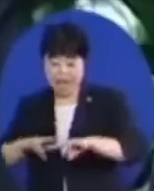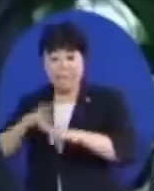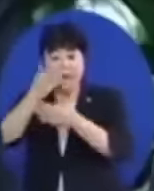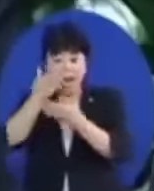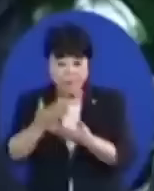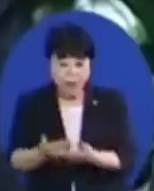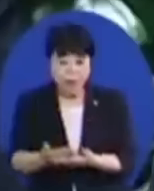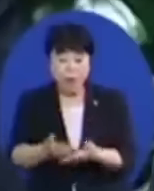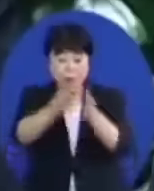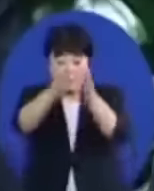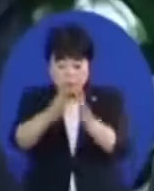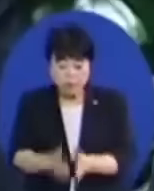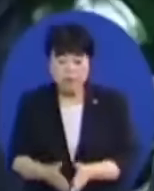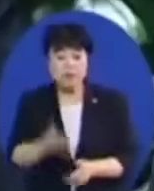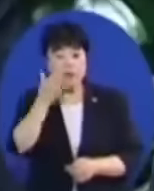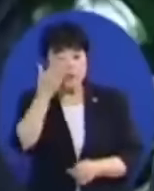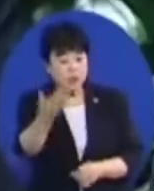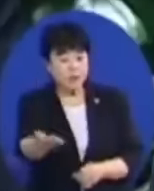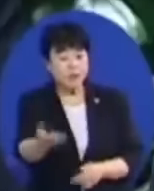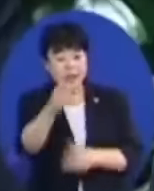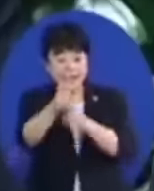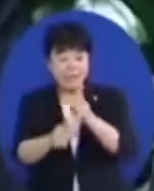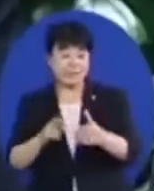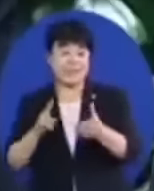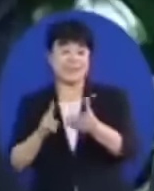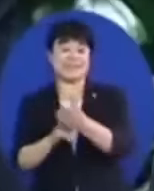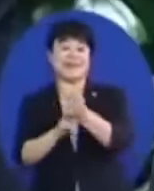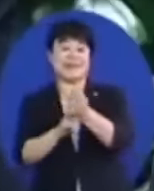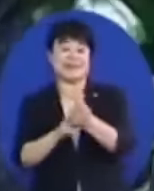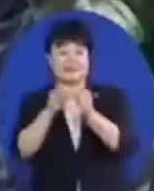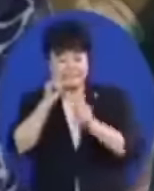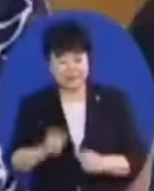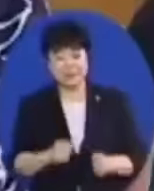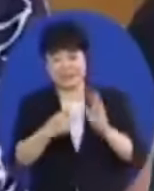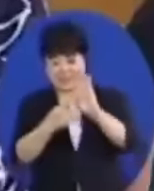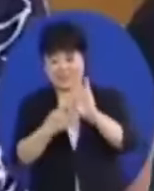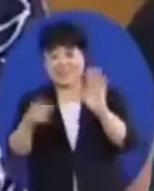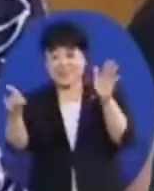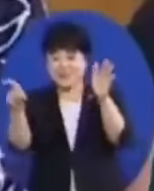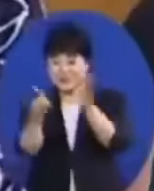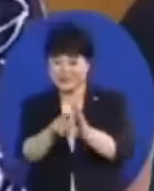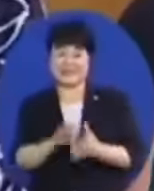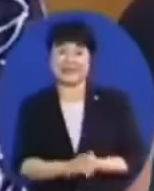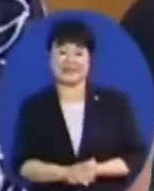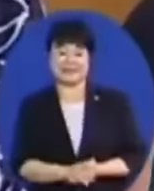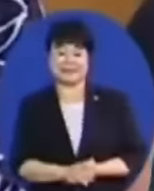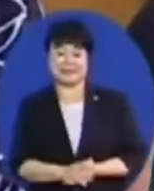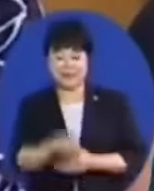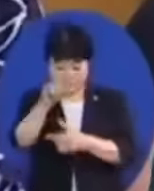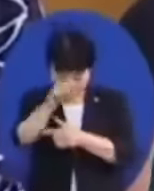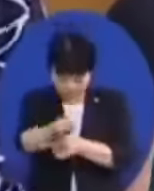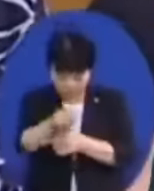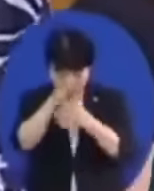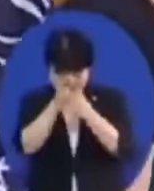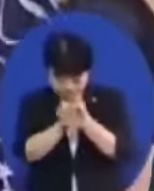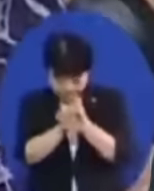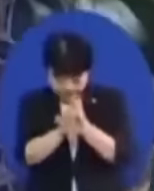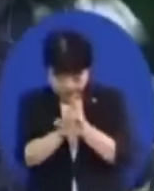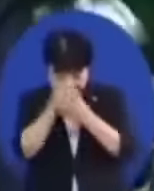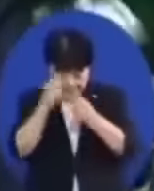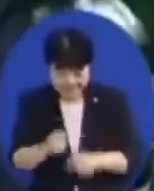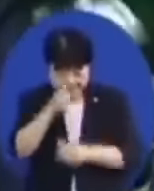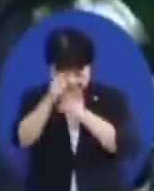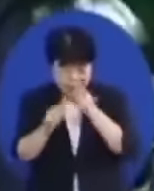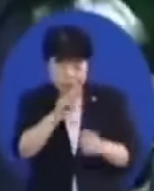되고 그를 통해서 여러분 하나님의 기적이 생활 속에 나타나게 되는 것입니다. 우리 고개에서 기도드리겠습니다.